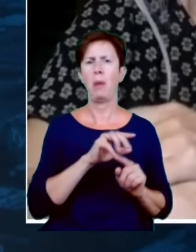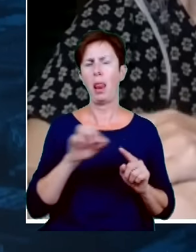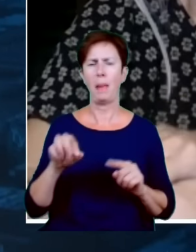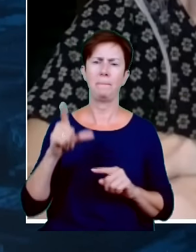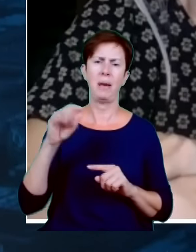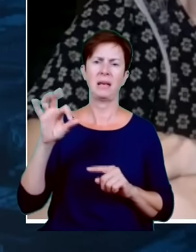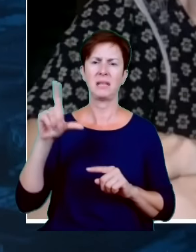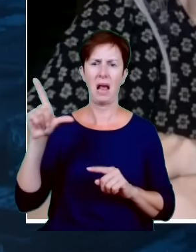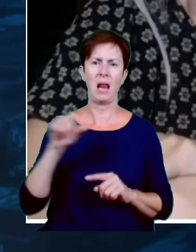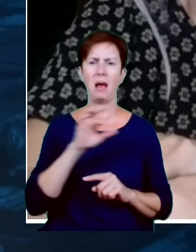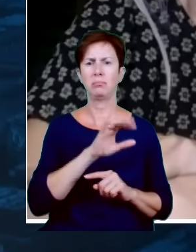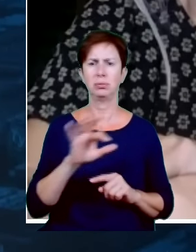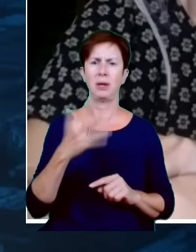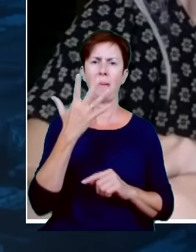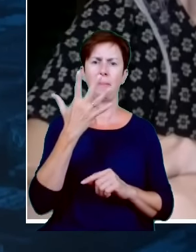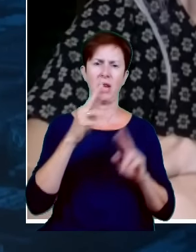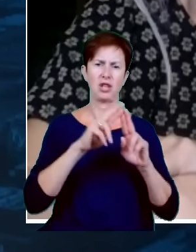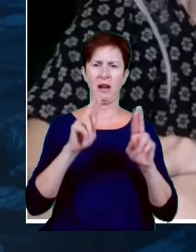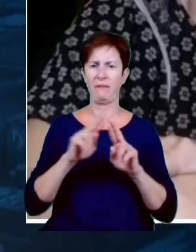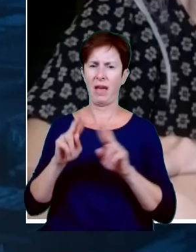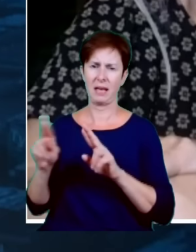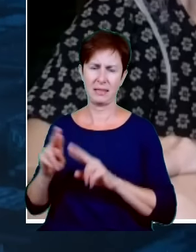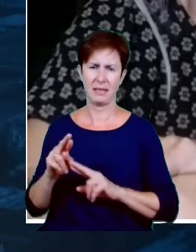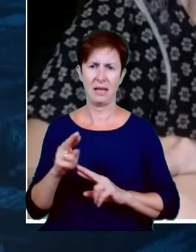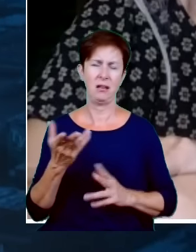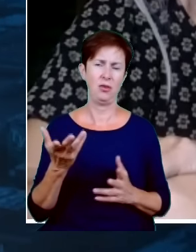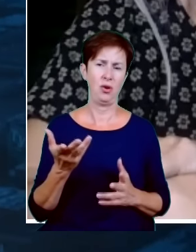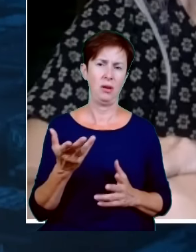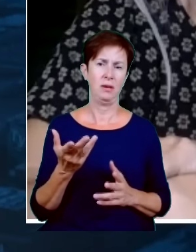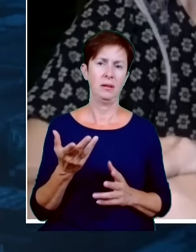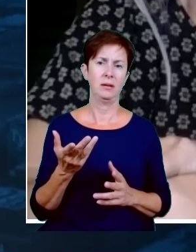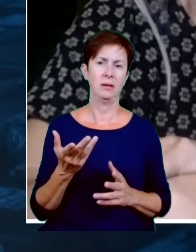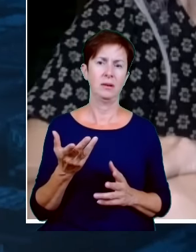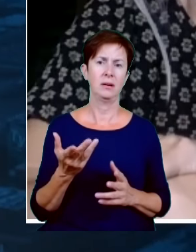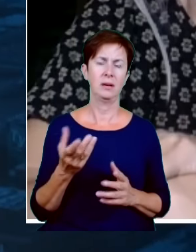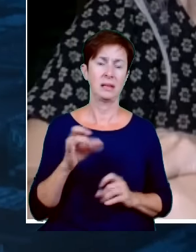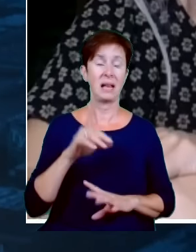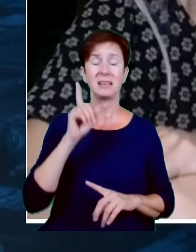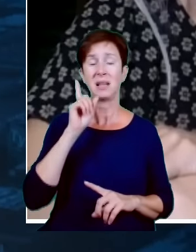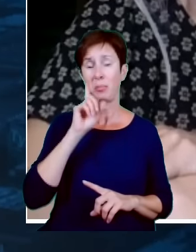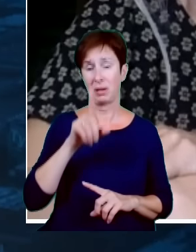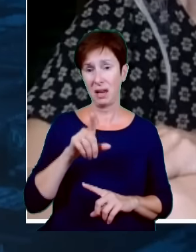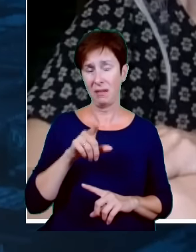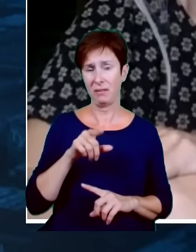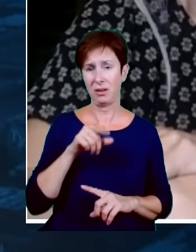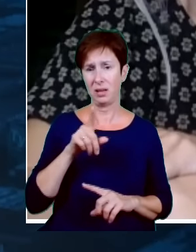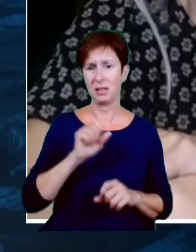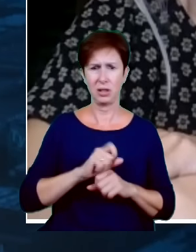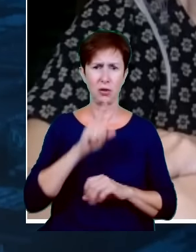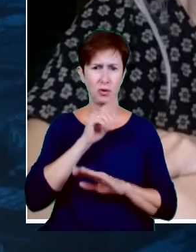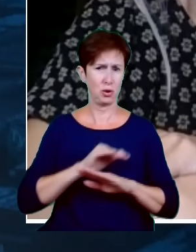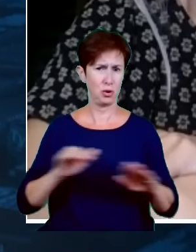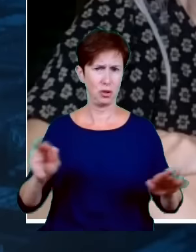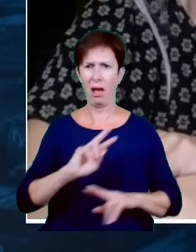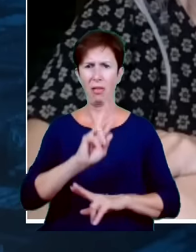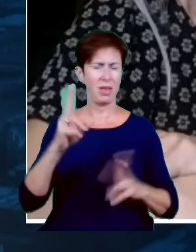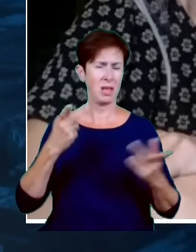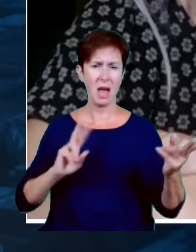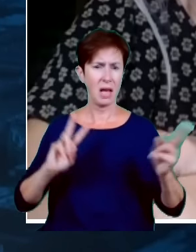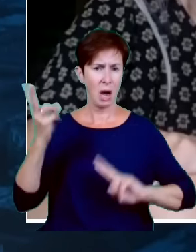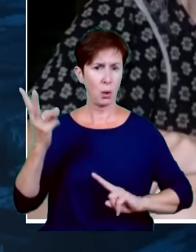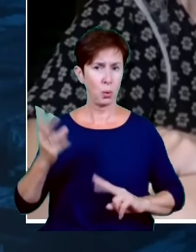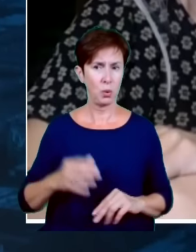tralalala to te pięć gwiazdek i Proszę sobie wyobrazić że tak naprawdę też jest cisza nikt nie reaguje znaczy